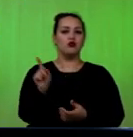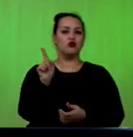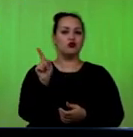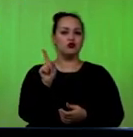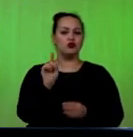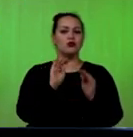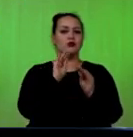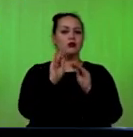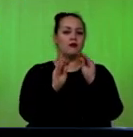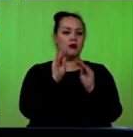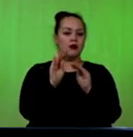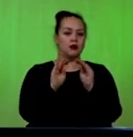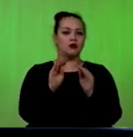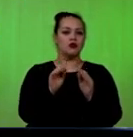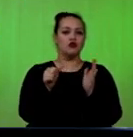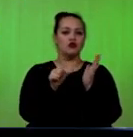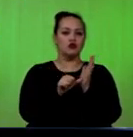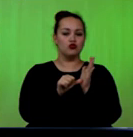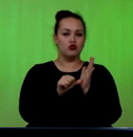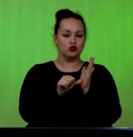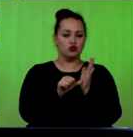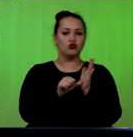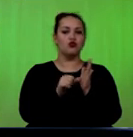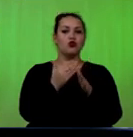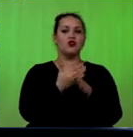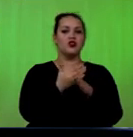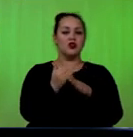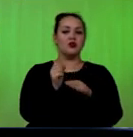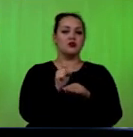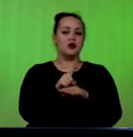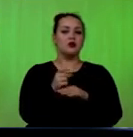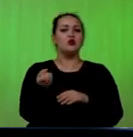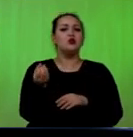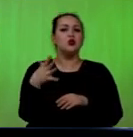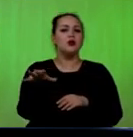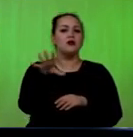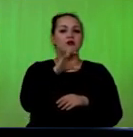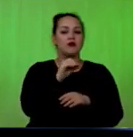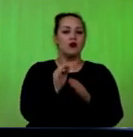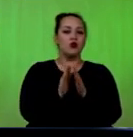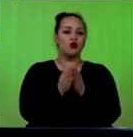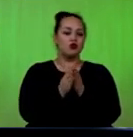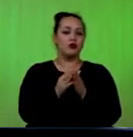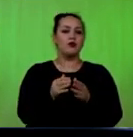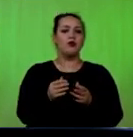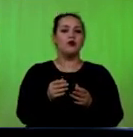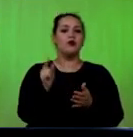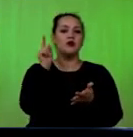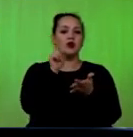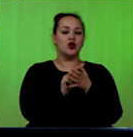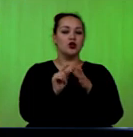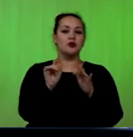составляет шестую часть заказа сколько всего учебников должны были напечатать